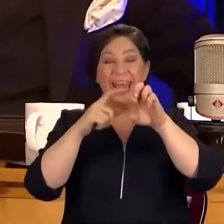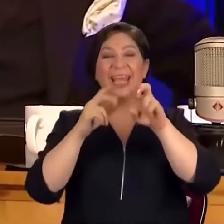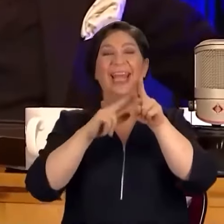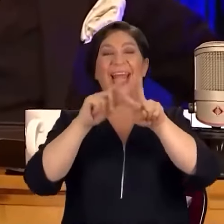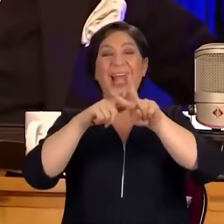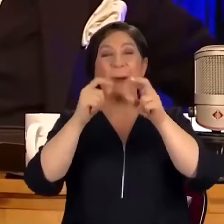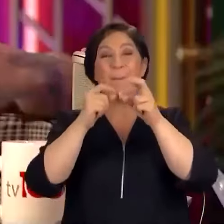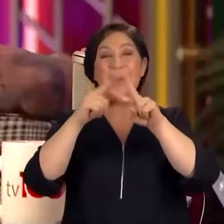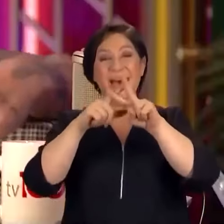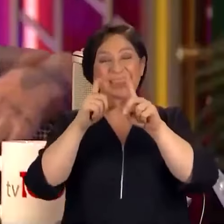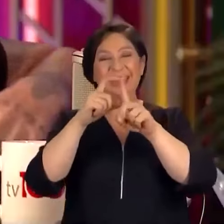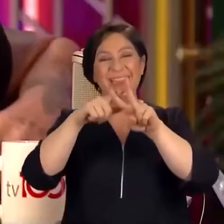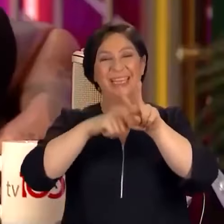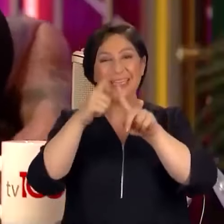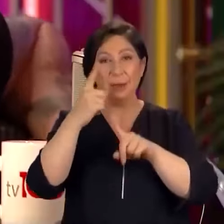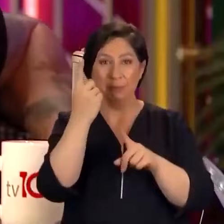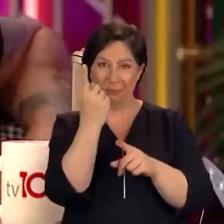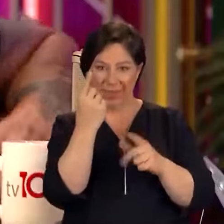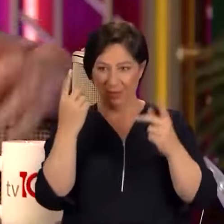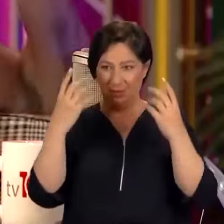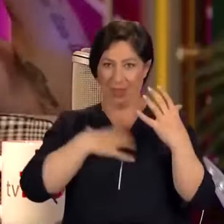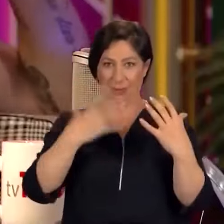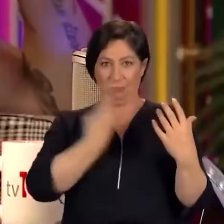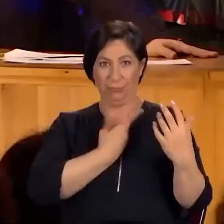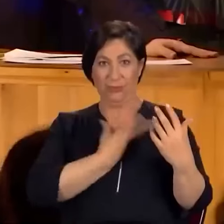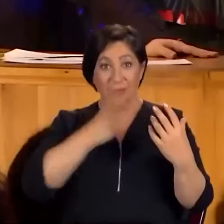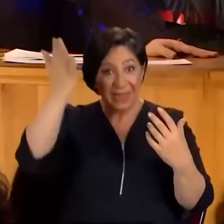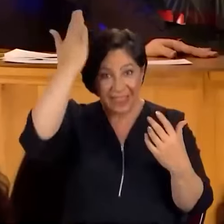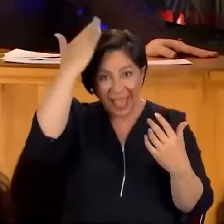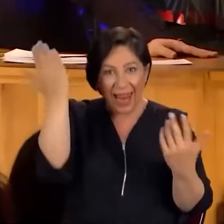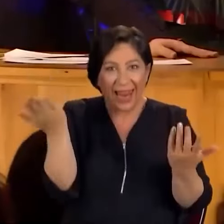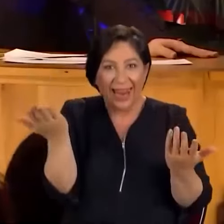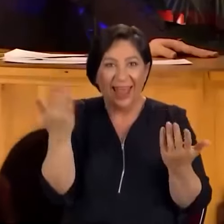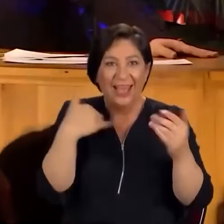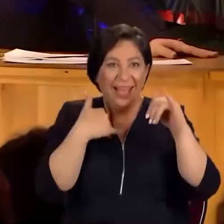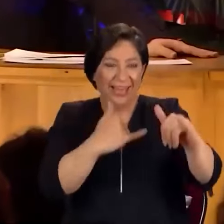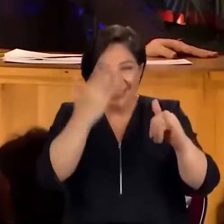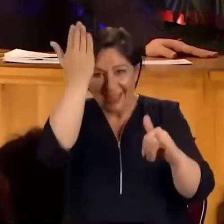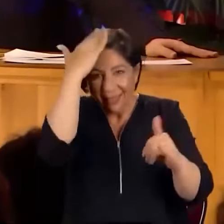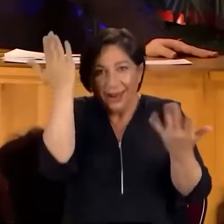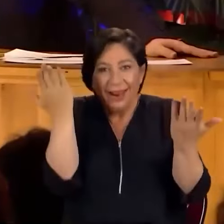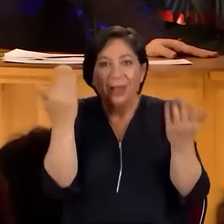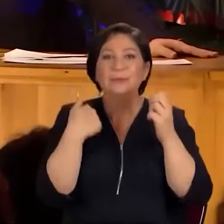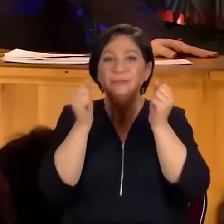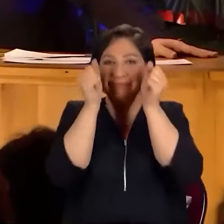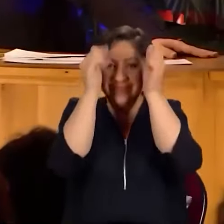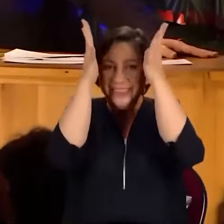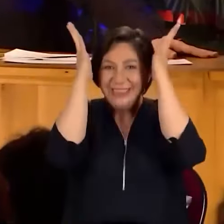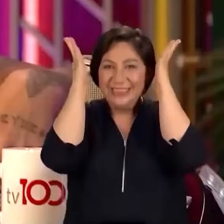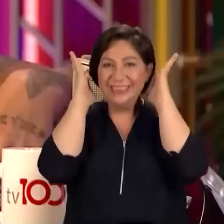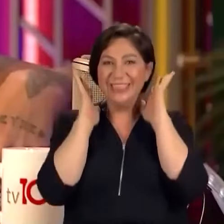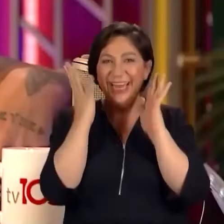Yani Soner Sarıkabadayı'nın bir imajı var mı bilmiyorum. Var işte abi. Hep öyle aynı benim gibi evet, o da. Evet. Biz gür saçlılar